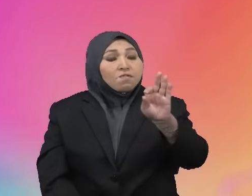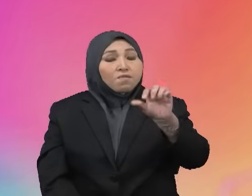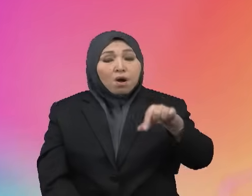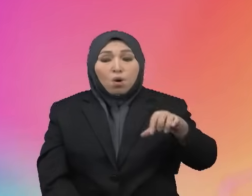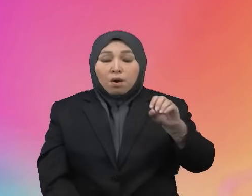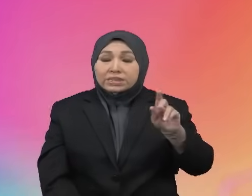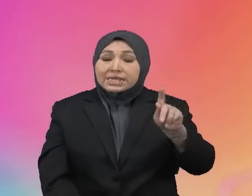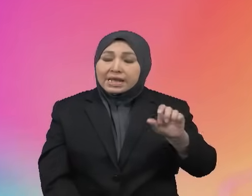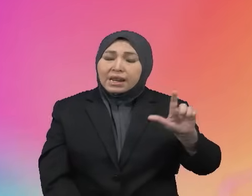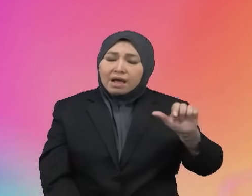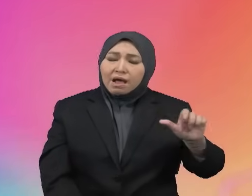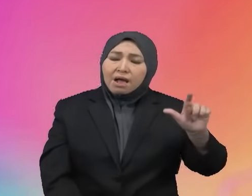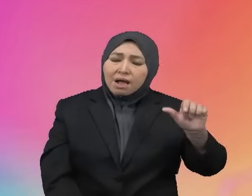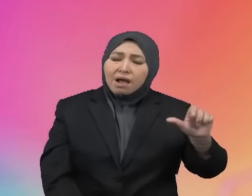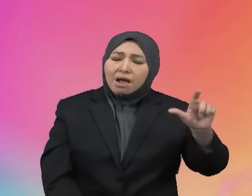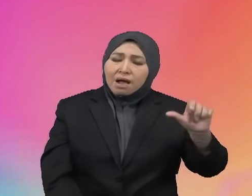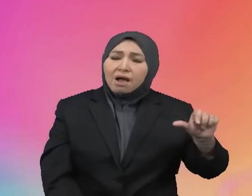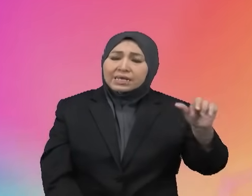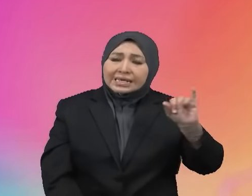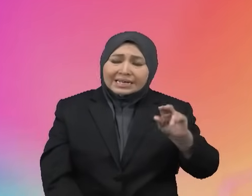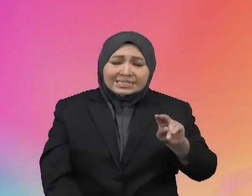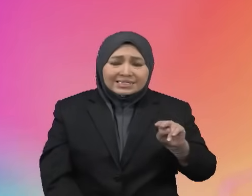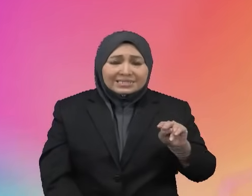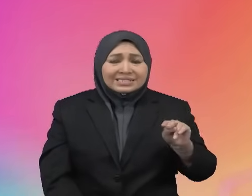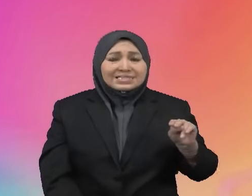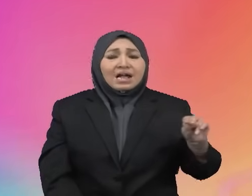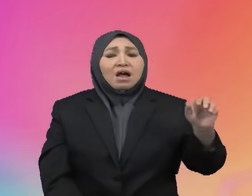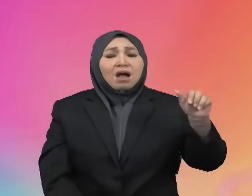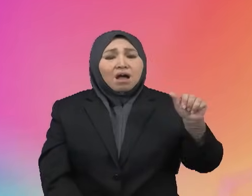فقاتلا